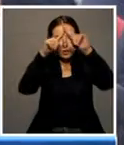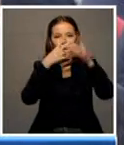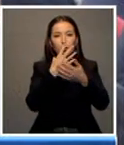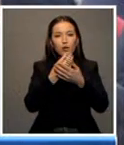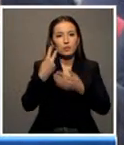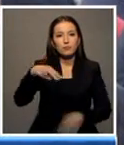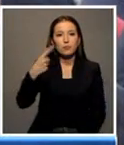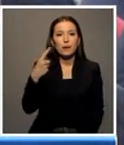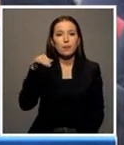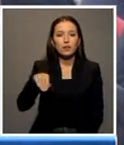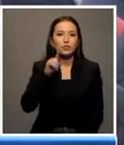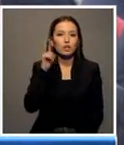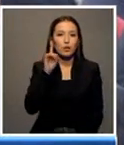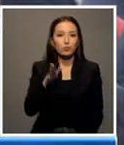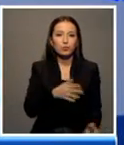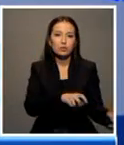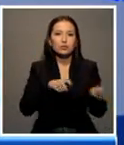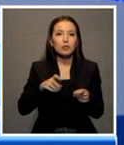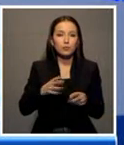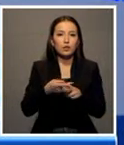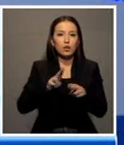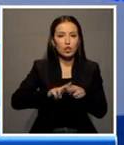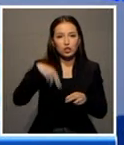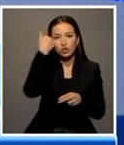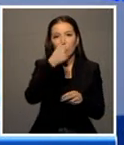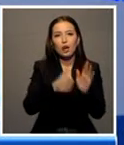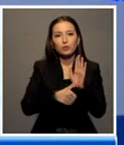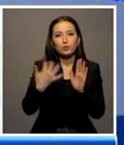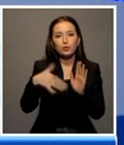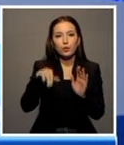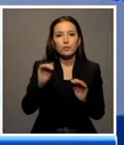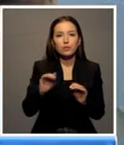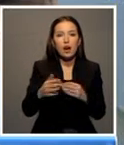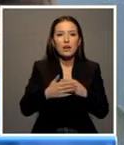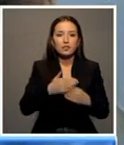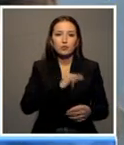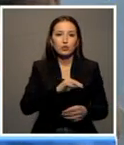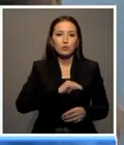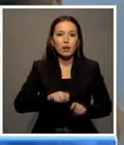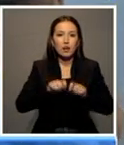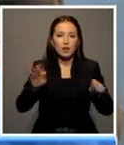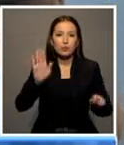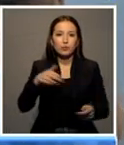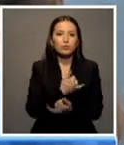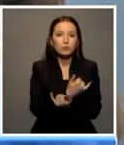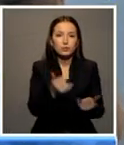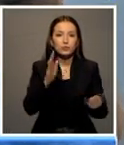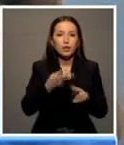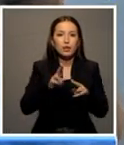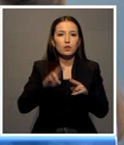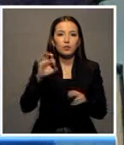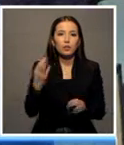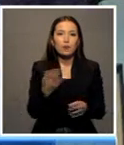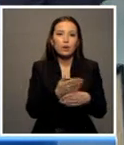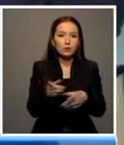21 мыңнан астам жас тартылады. Жалпы осы жылы 650 мыңнан астам жұмыс орнын ашу көзделіп отыр. Әлеуметтік көмекте қаралған осының тетіктері